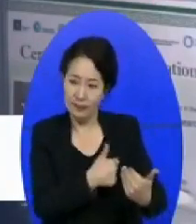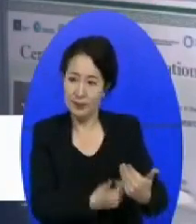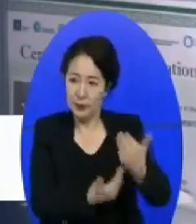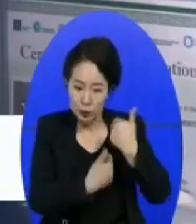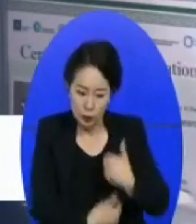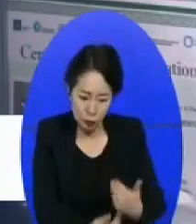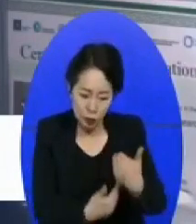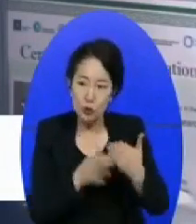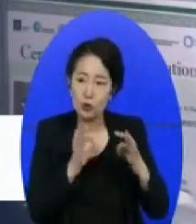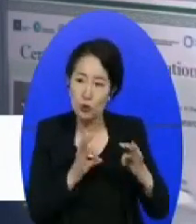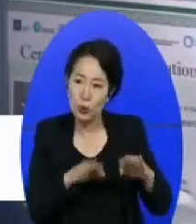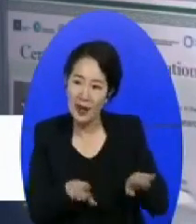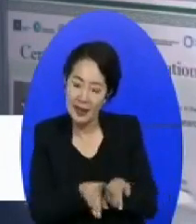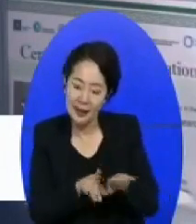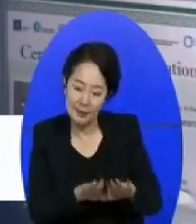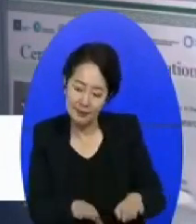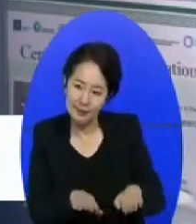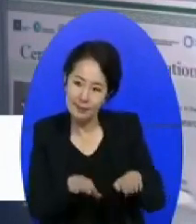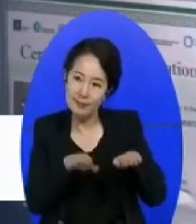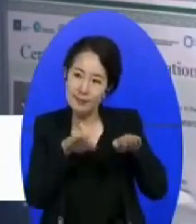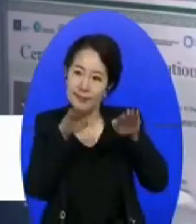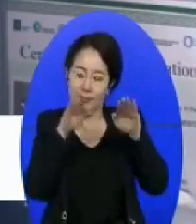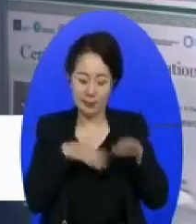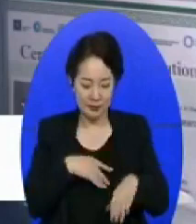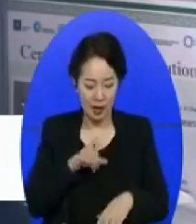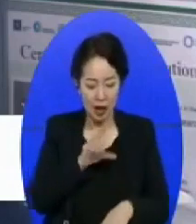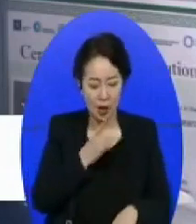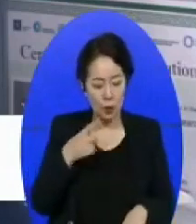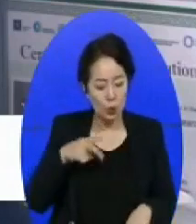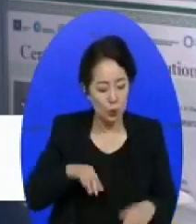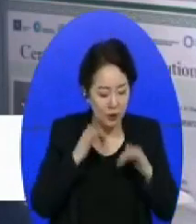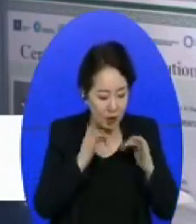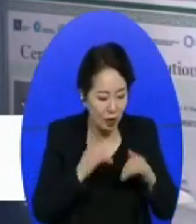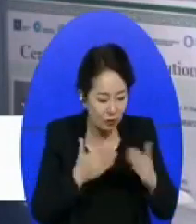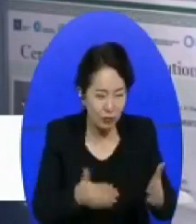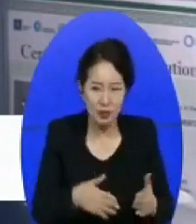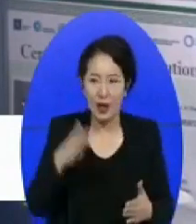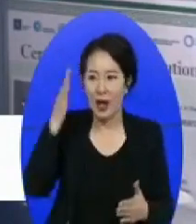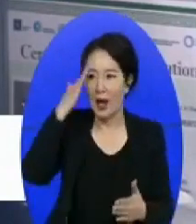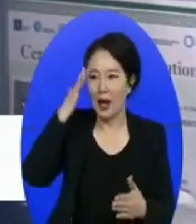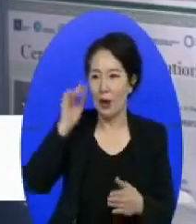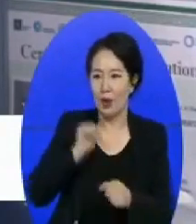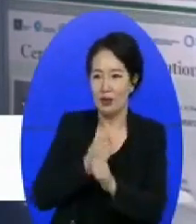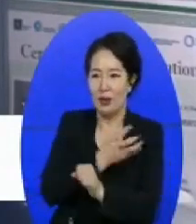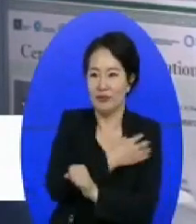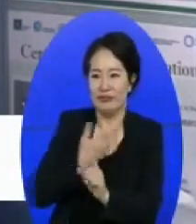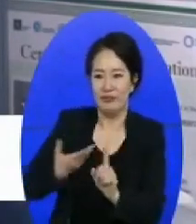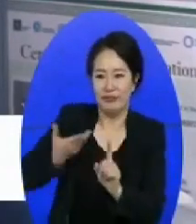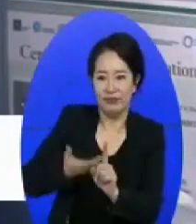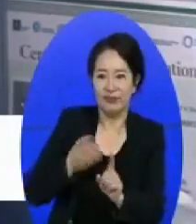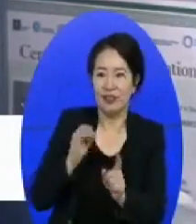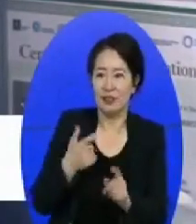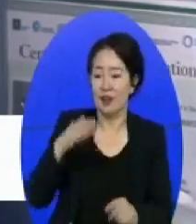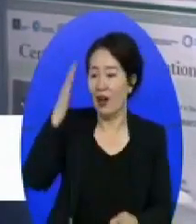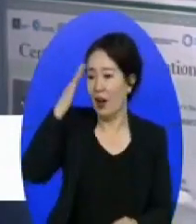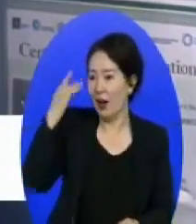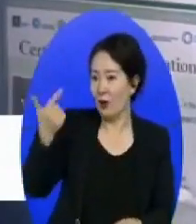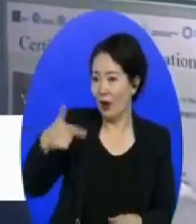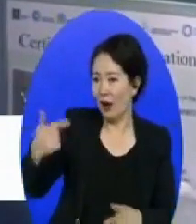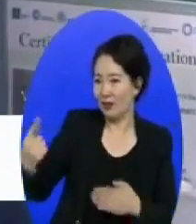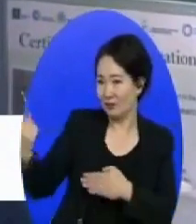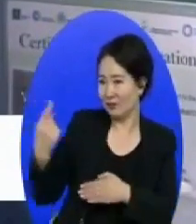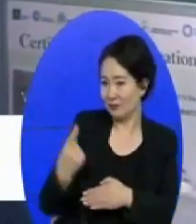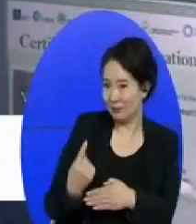зөв нөгөө цог нөгөө өсгөлцөхөө гэдэгт мэрүүл өсгөлцөхөө гэдэг бол аавын үүрэг бол маш чухал аа. Яд чил аав гаднаас орж